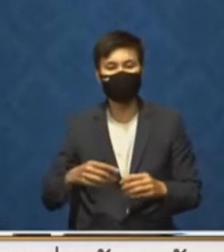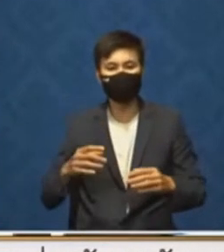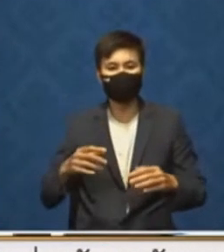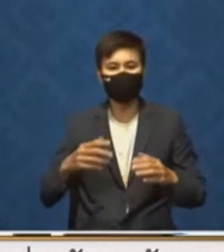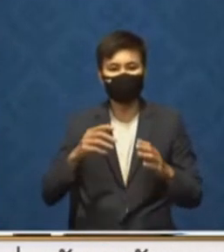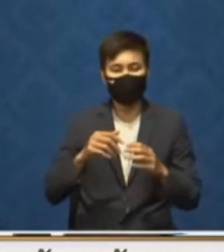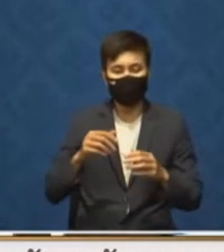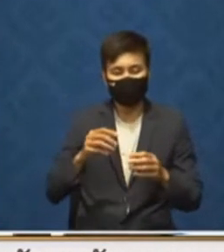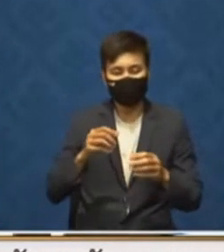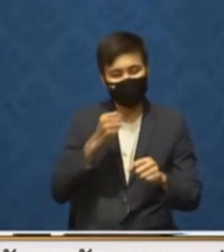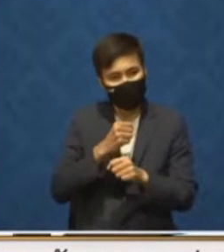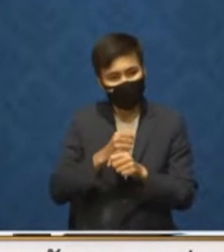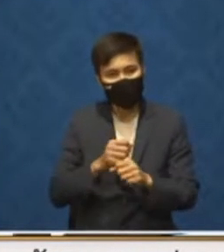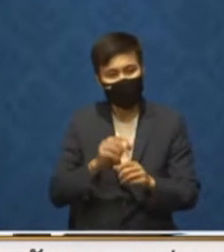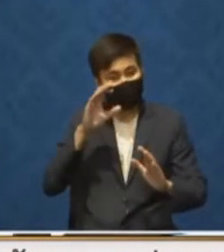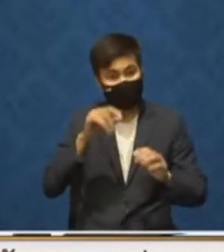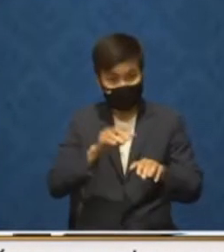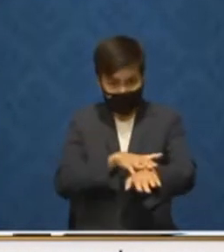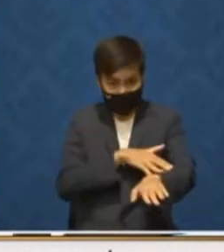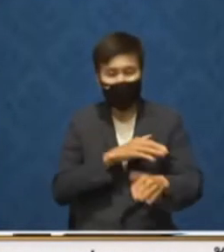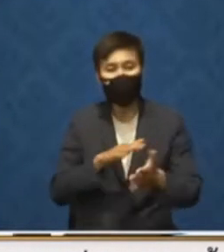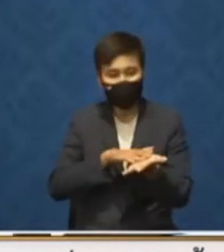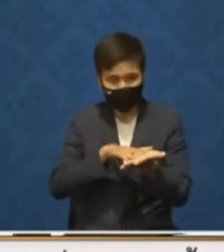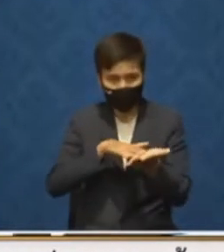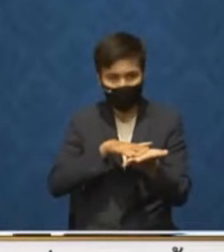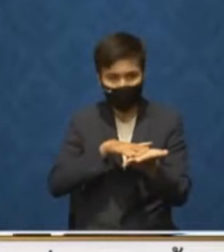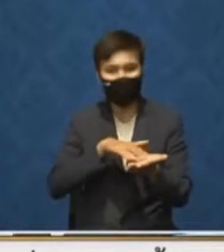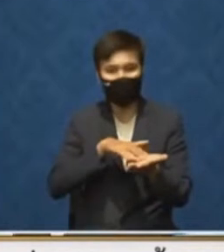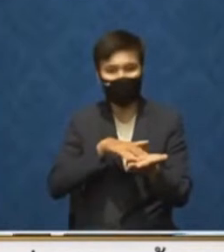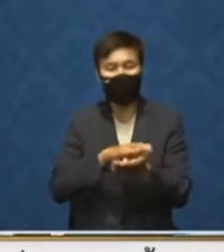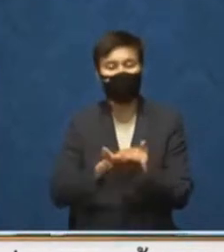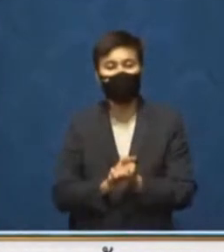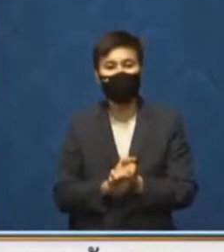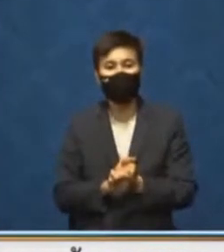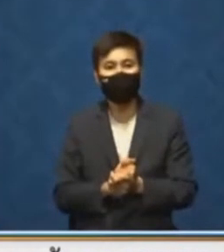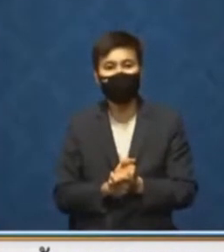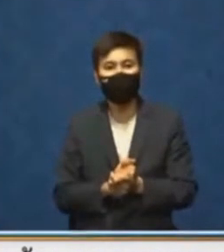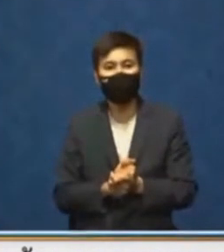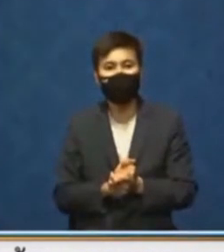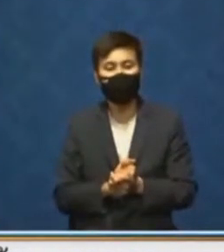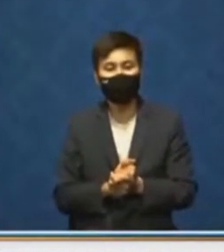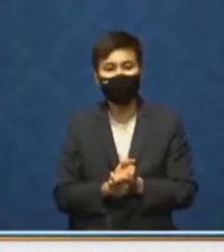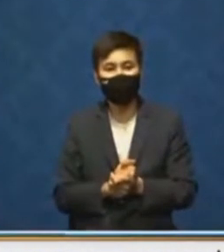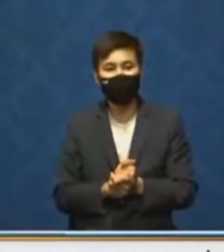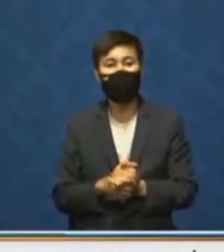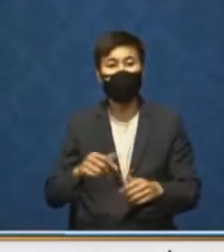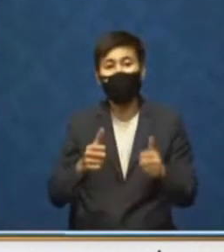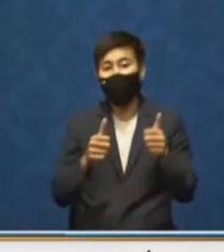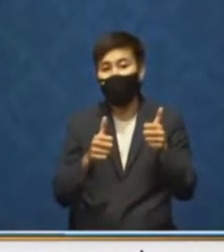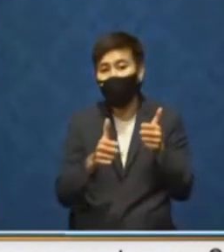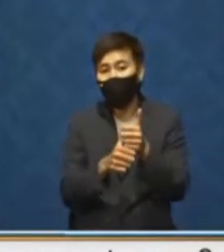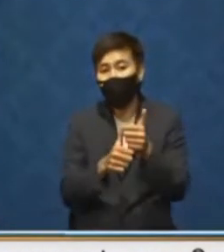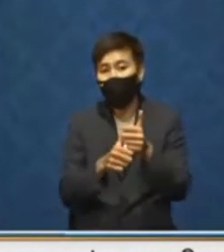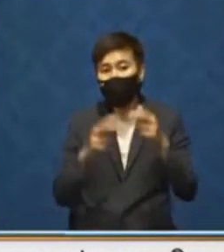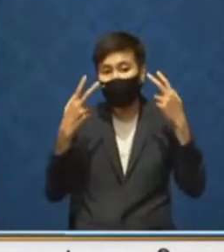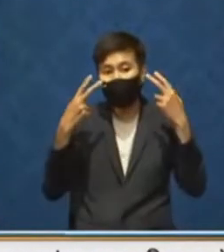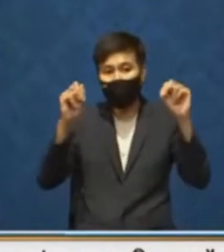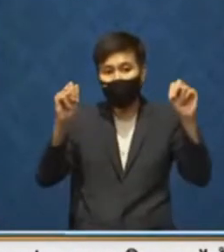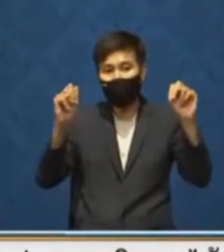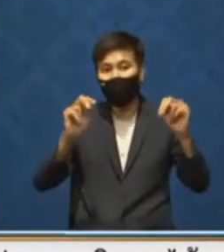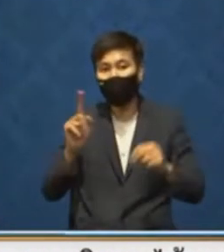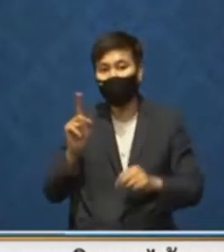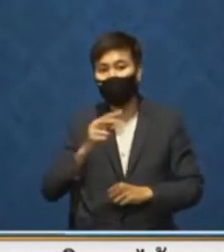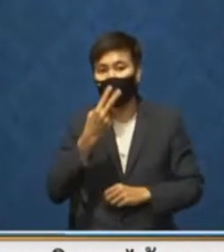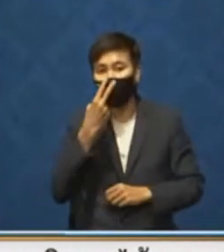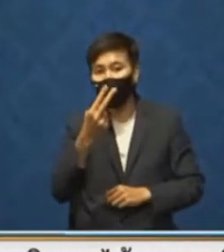ยึดหลังจากยึดอำนาจป้อมเมื่อกลุ่มบอยประกายสยายปีกสยายปีกยังไง